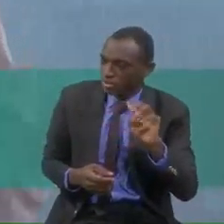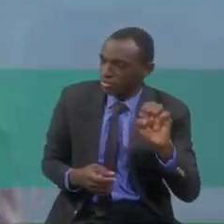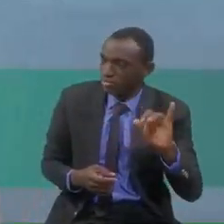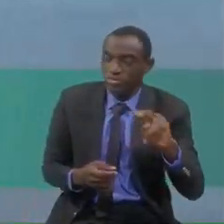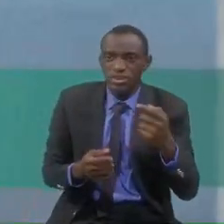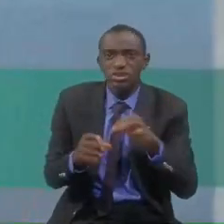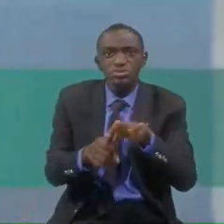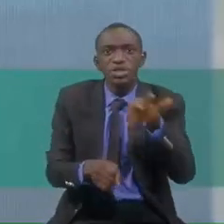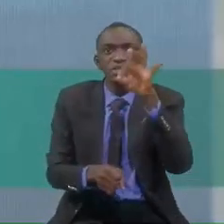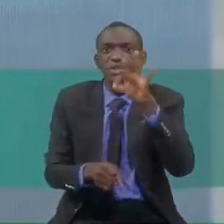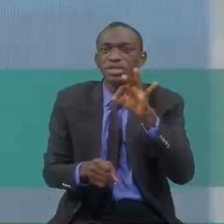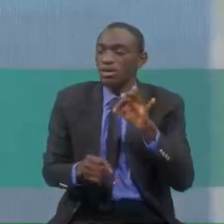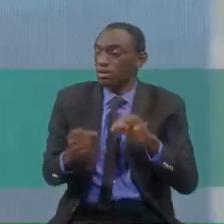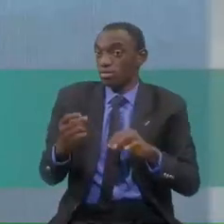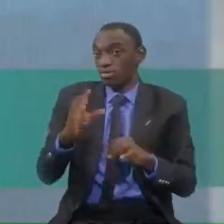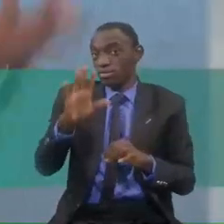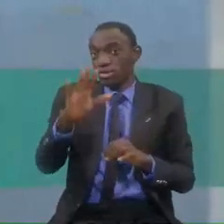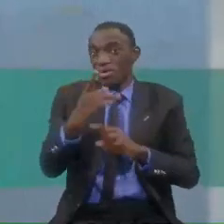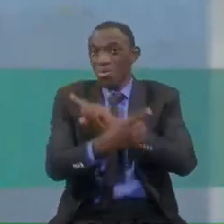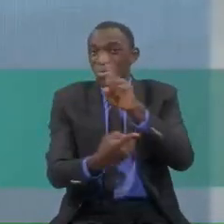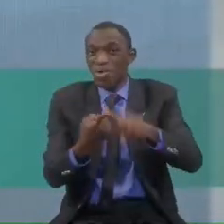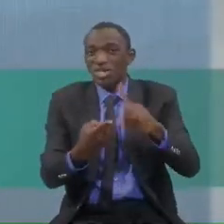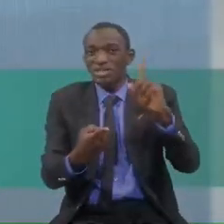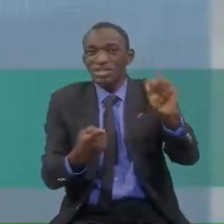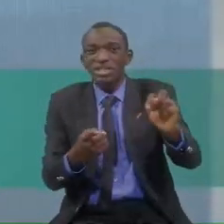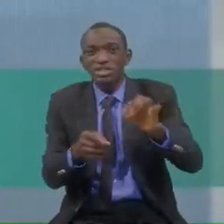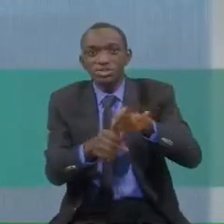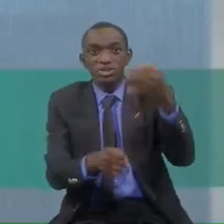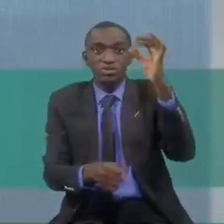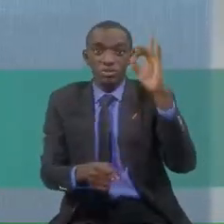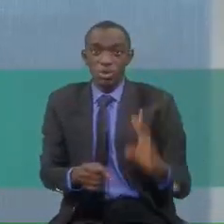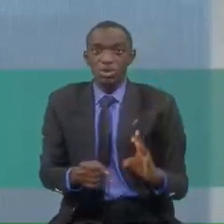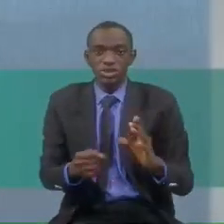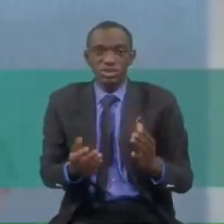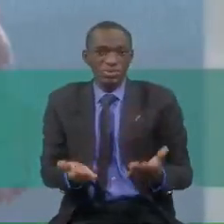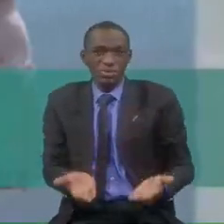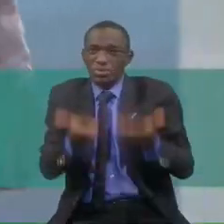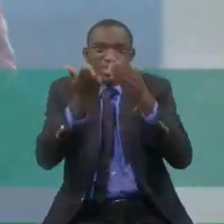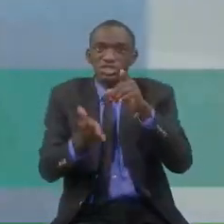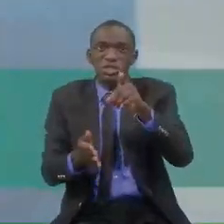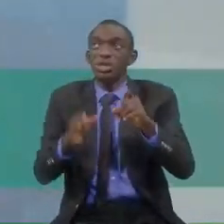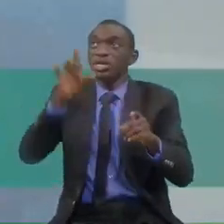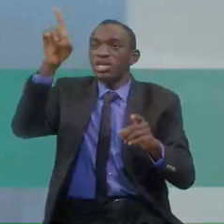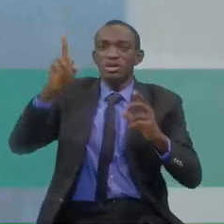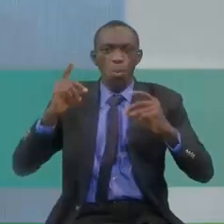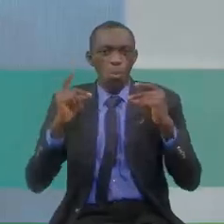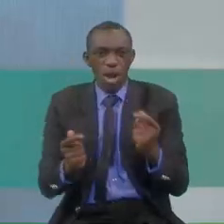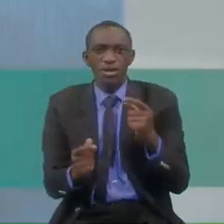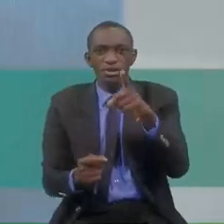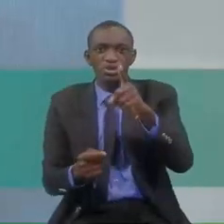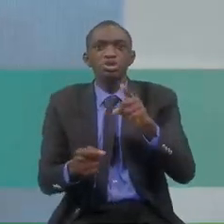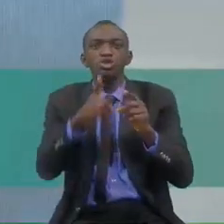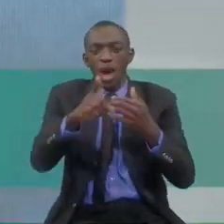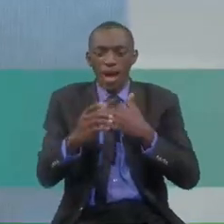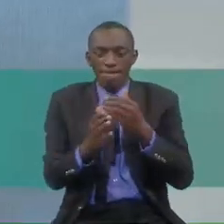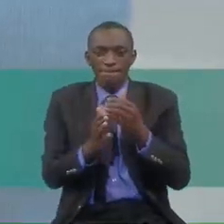Lorsque l'Esprit qui rend la vie vient, il nous rend la vie. Nous avons la passion et nous